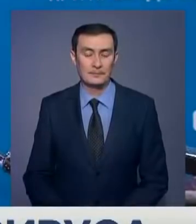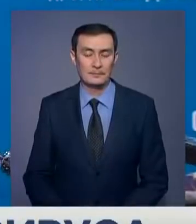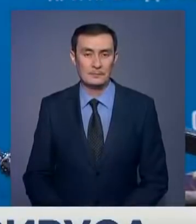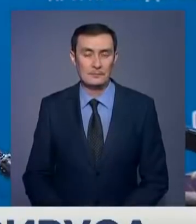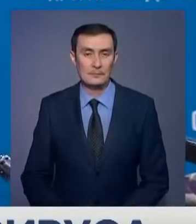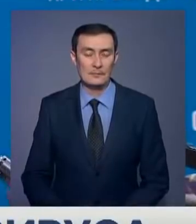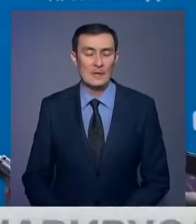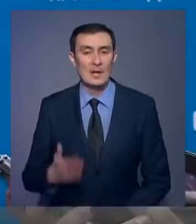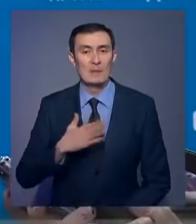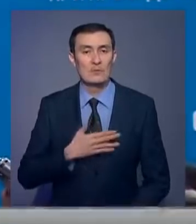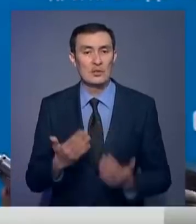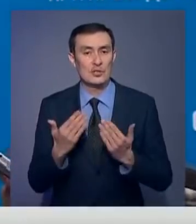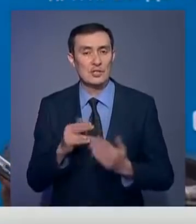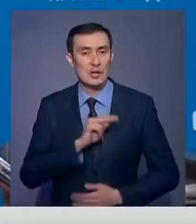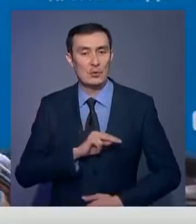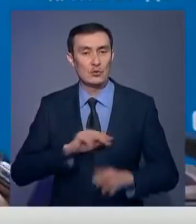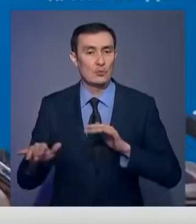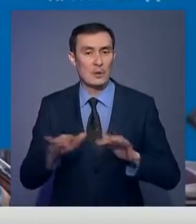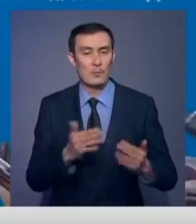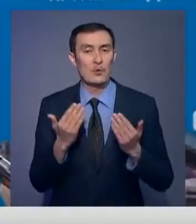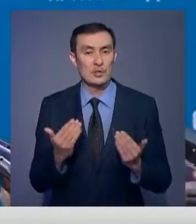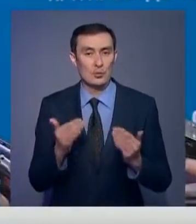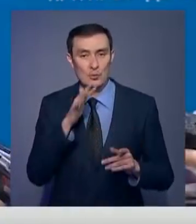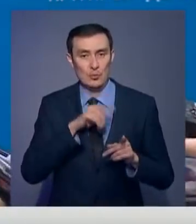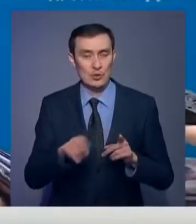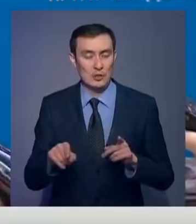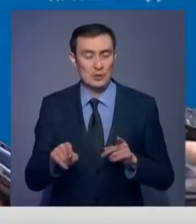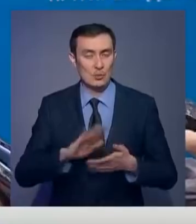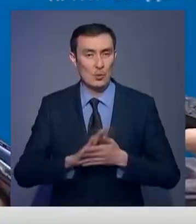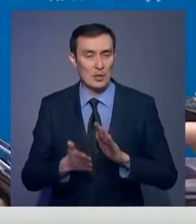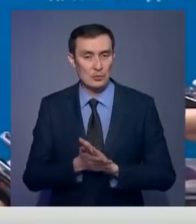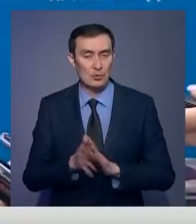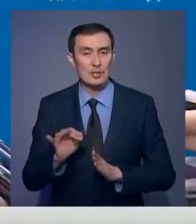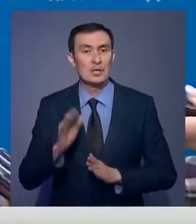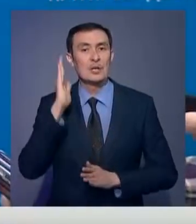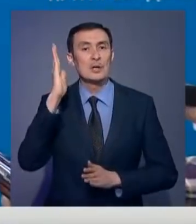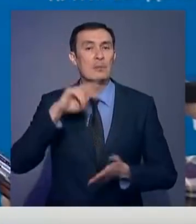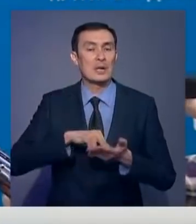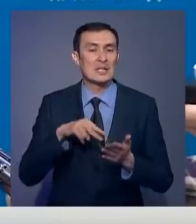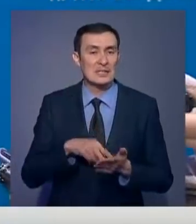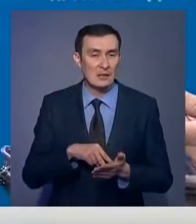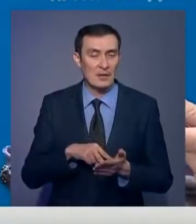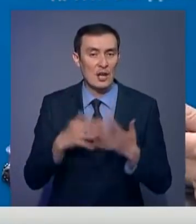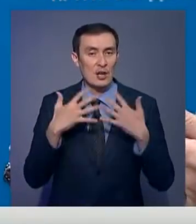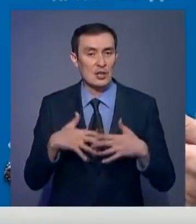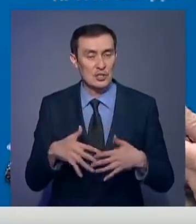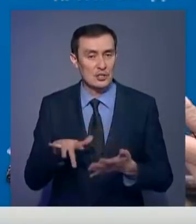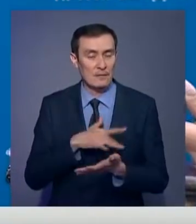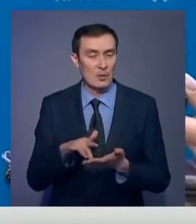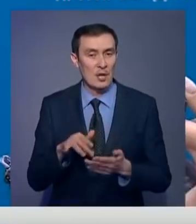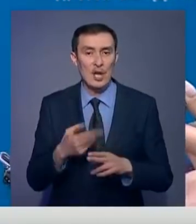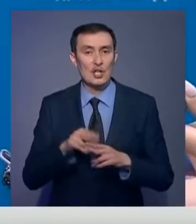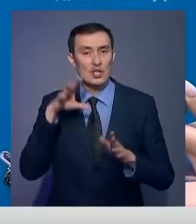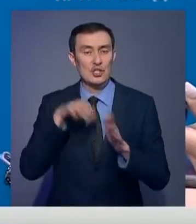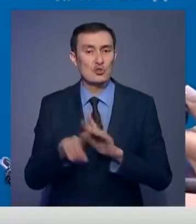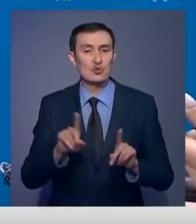Мы работу сейчас проводим и по текущей ситуации, я вам сказал, и прогнозирование делаем, вот. Это не значит, что